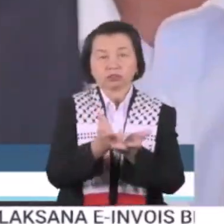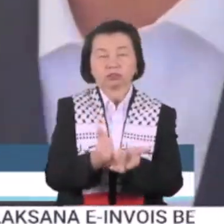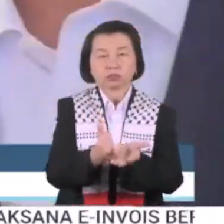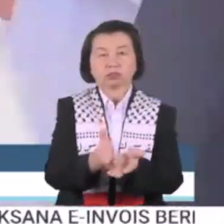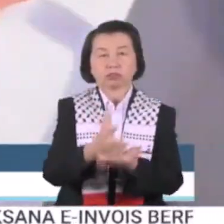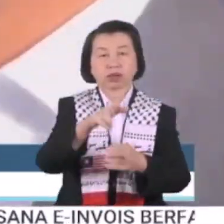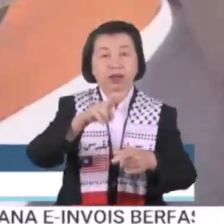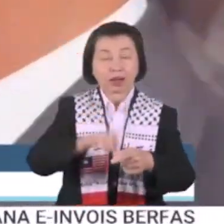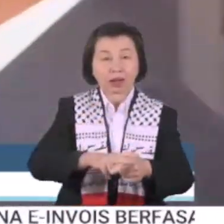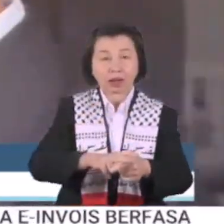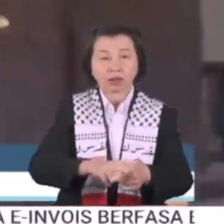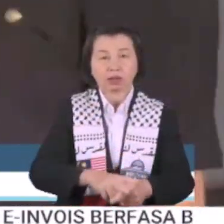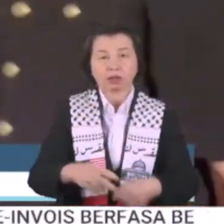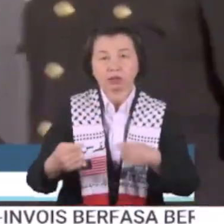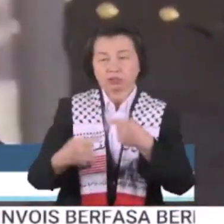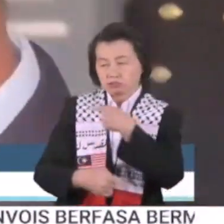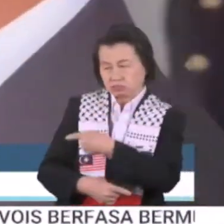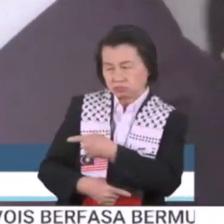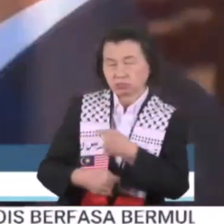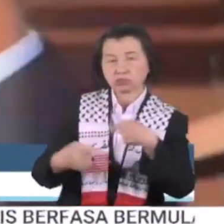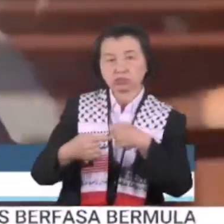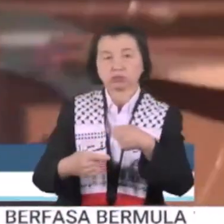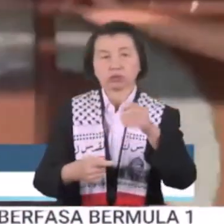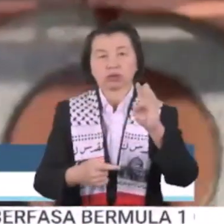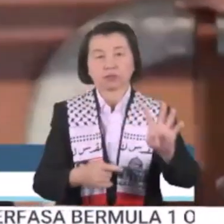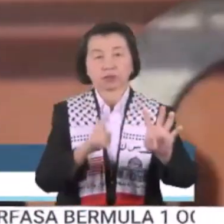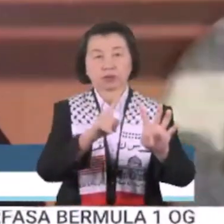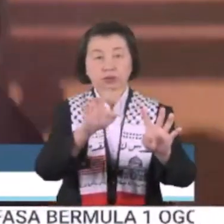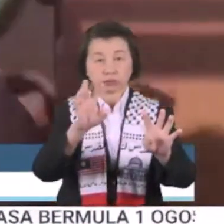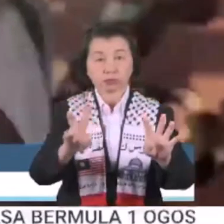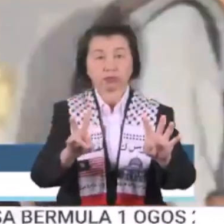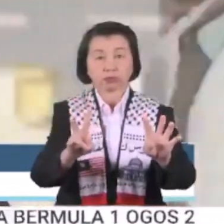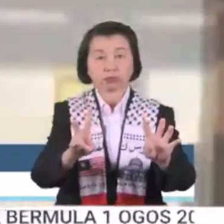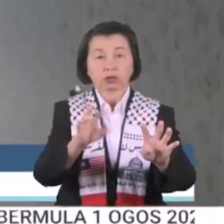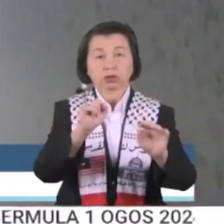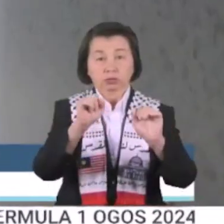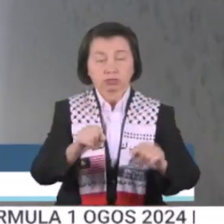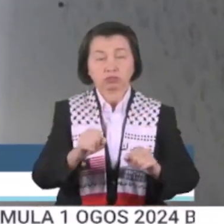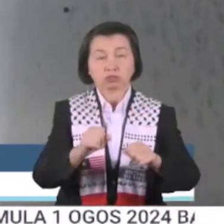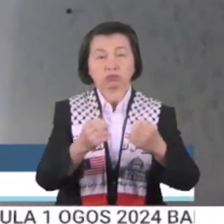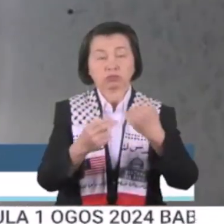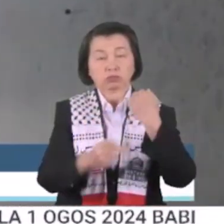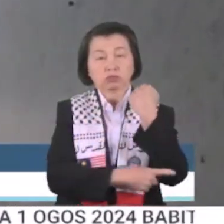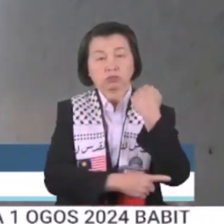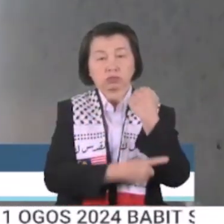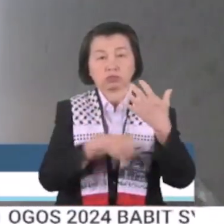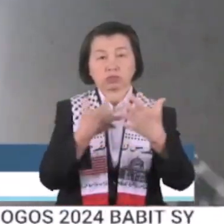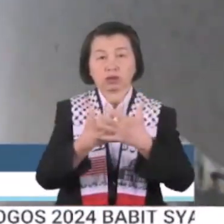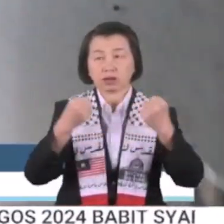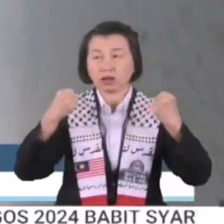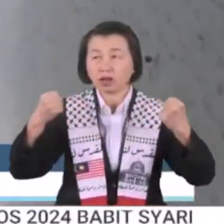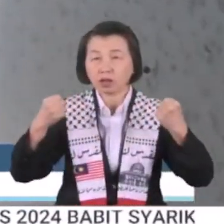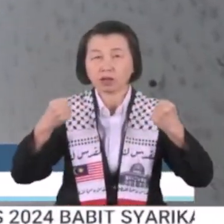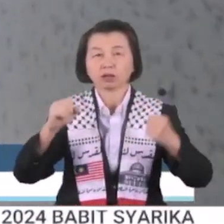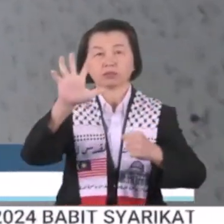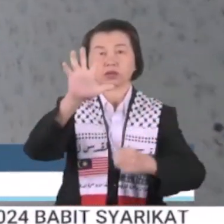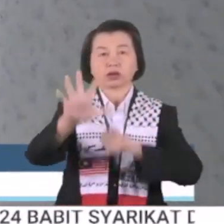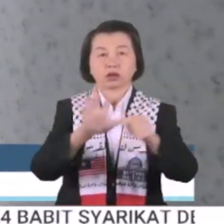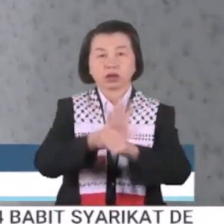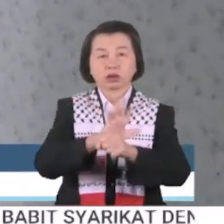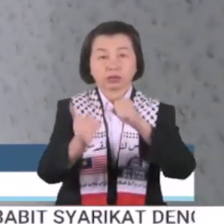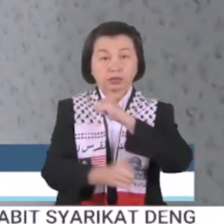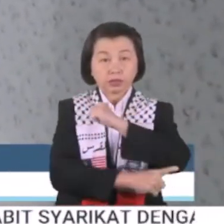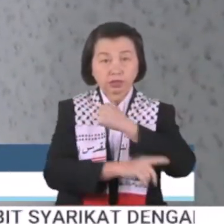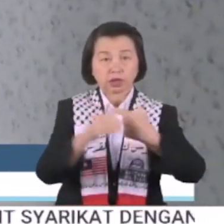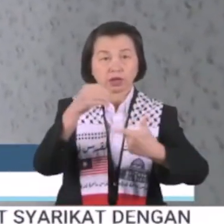Klang. Tertuduh didakwa mengikut Seksyen 417 Kanun Keseksaan yang memperuntukkan hukuman penjara maksimum 5 tahun,